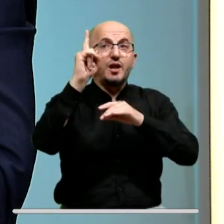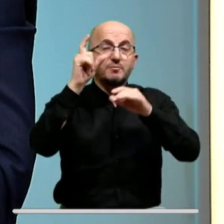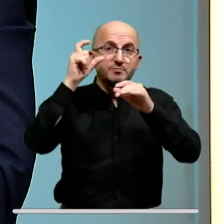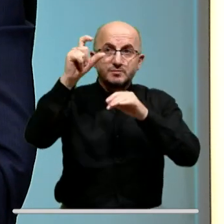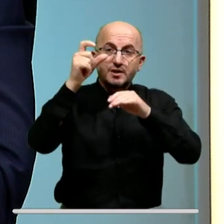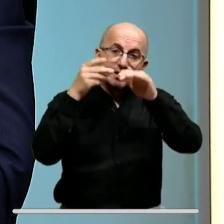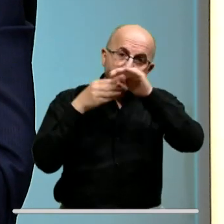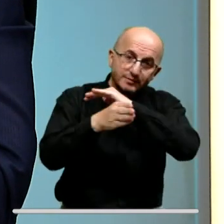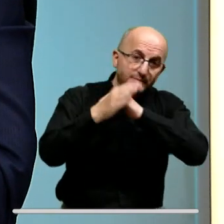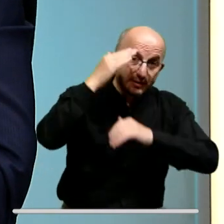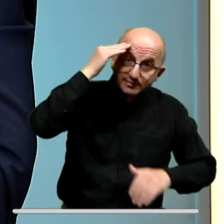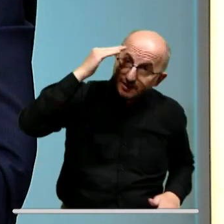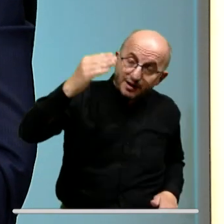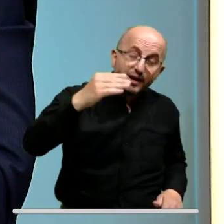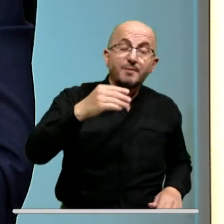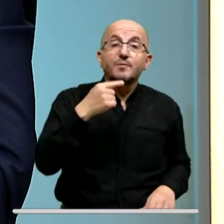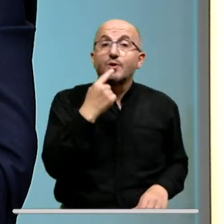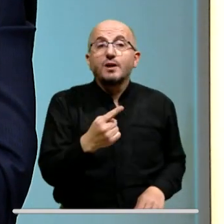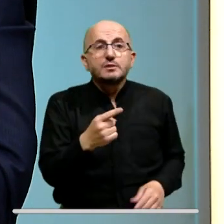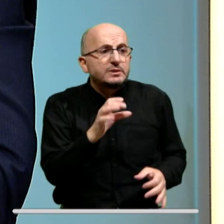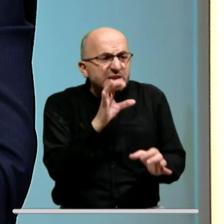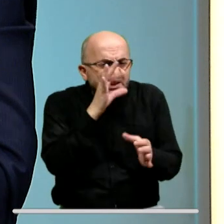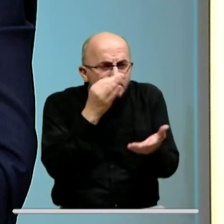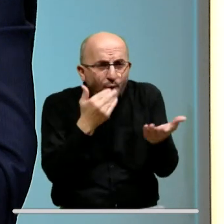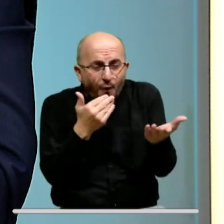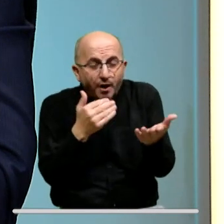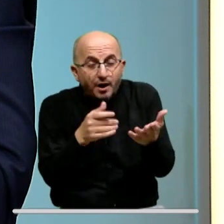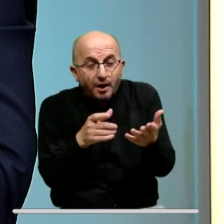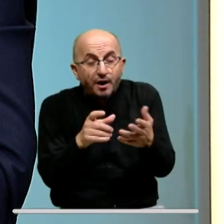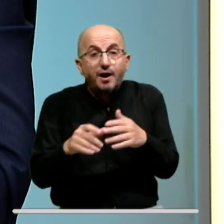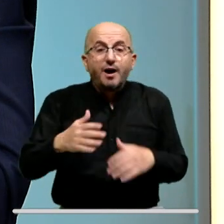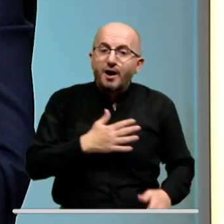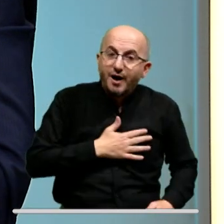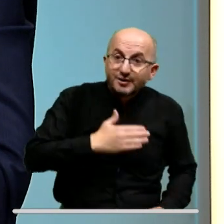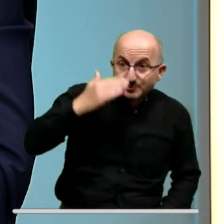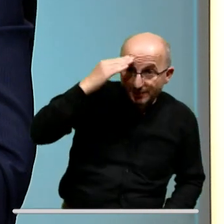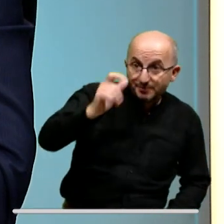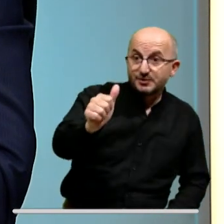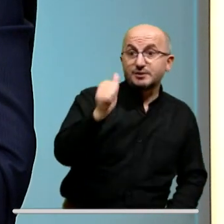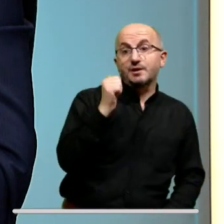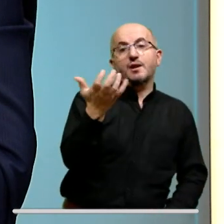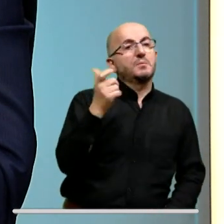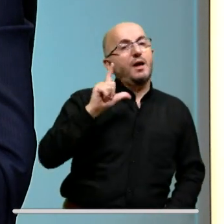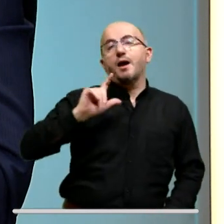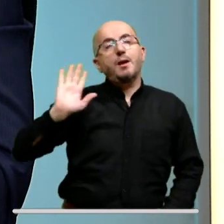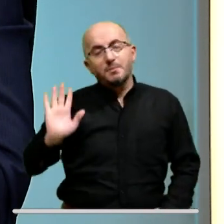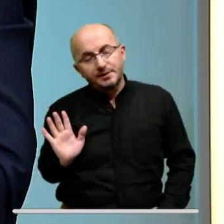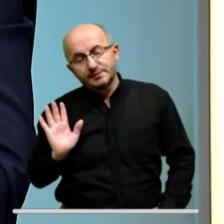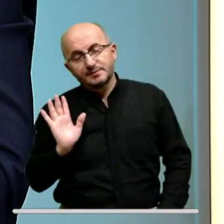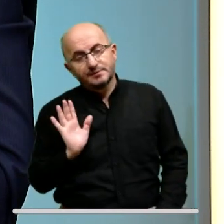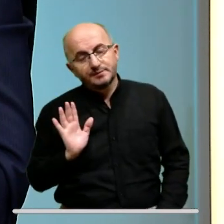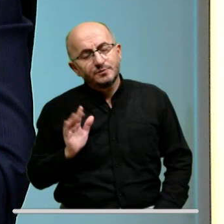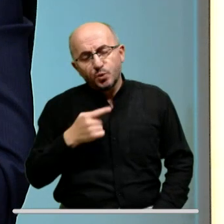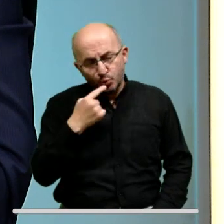verir. Efendim, bunu kimse yok diye efendim ve aleyhine selam gibi geri alması gerekli değildir.